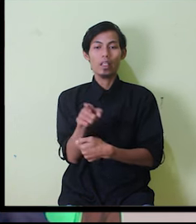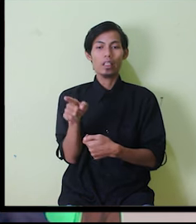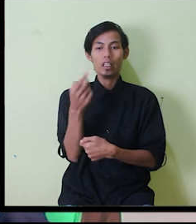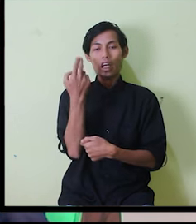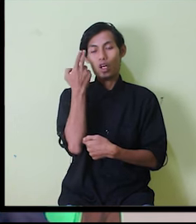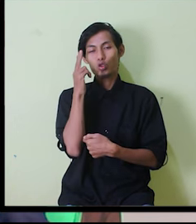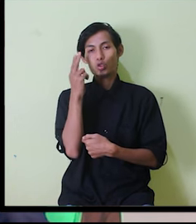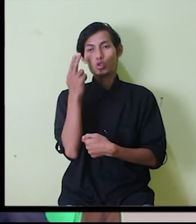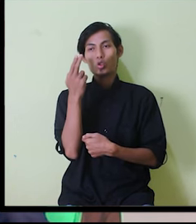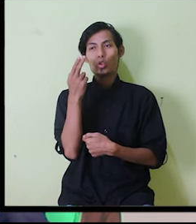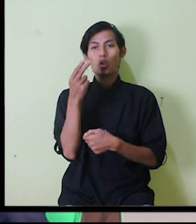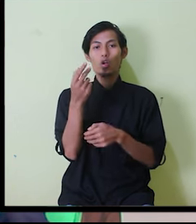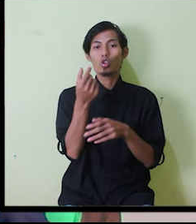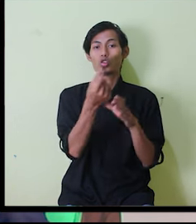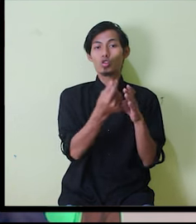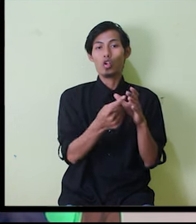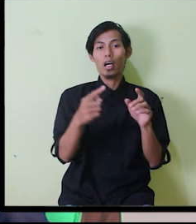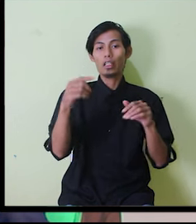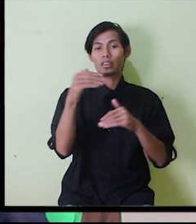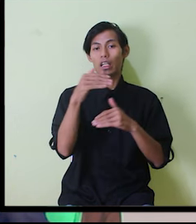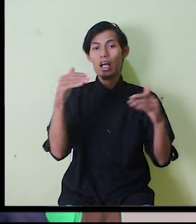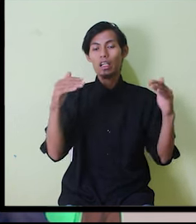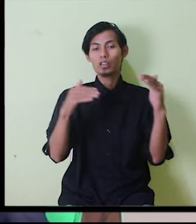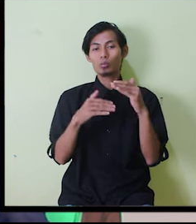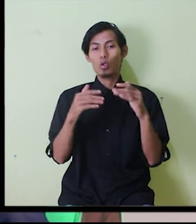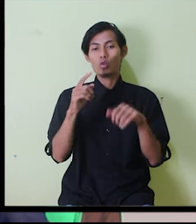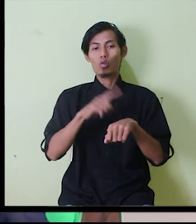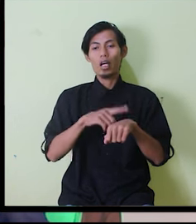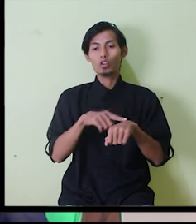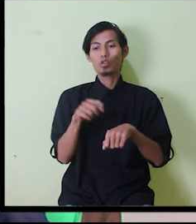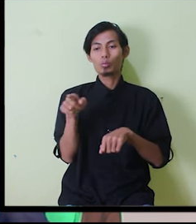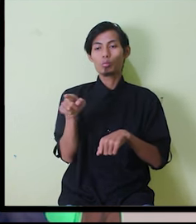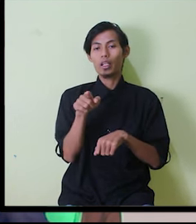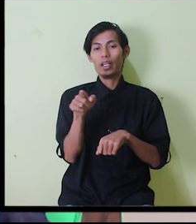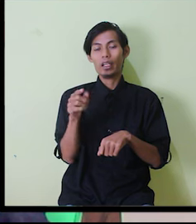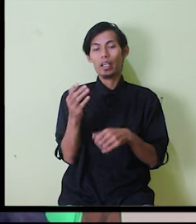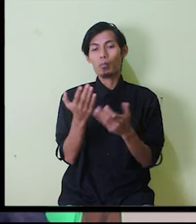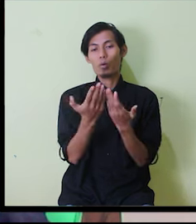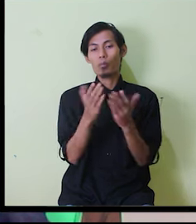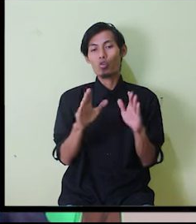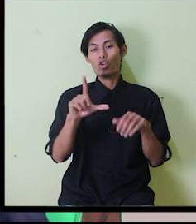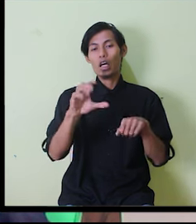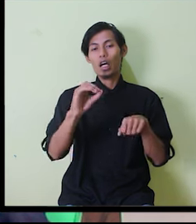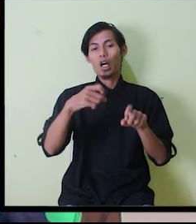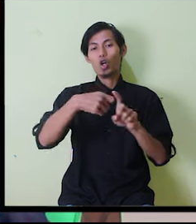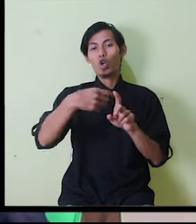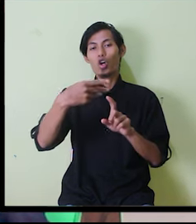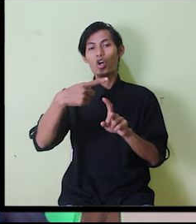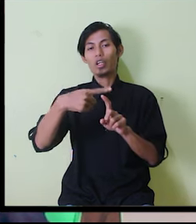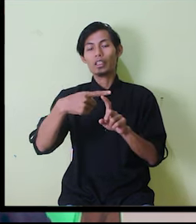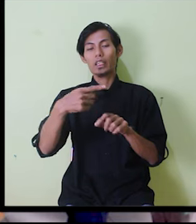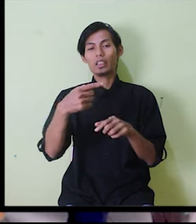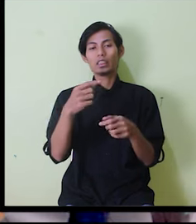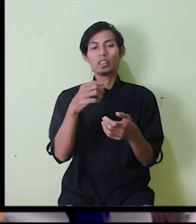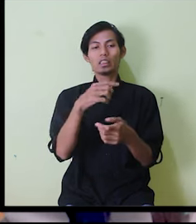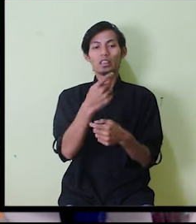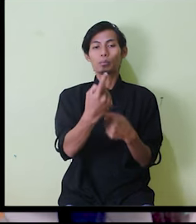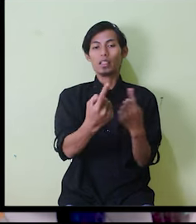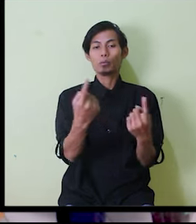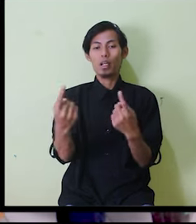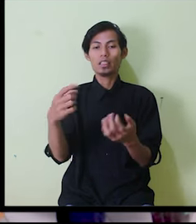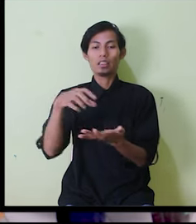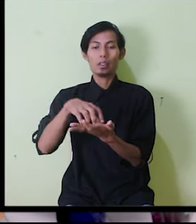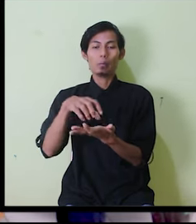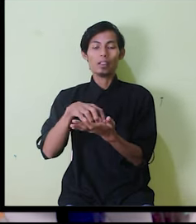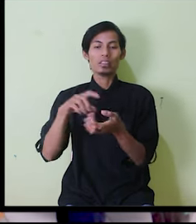transport ketika mereka harus e datang atau membuka loket-loket di masing-masing tempat nah sobat